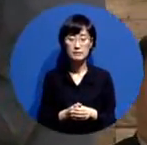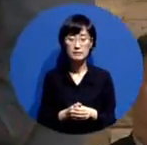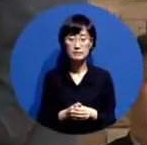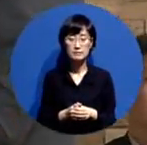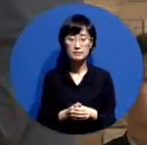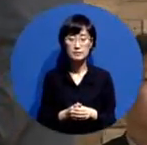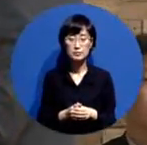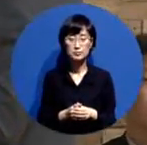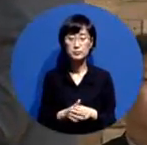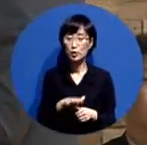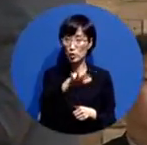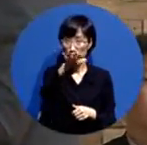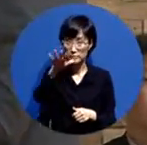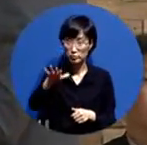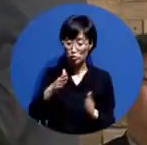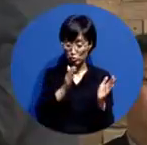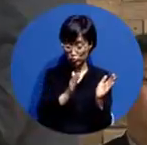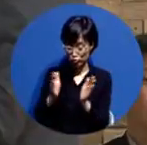항상